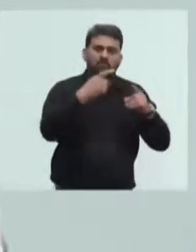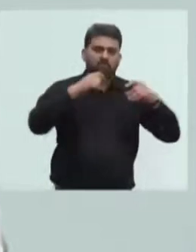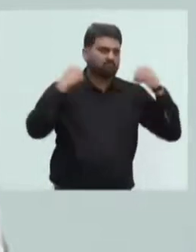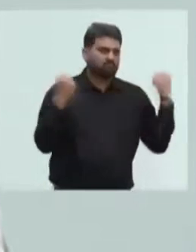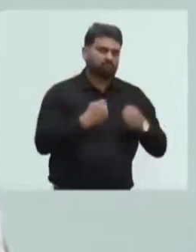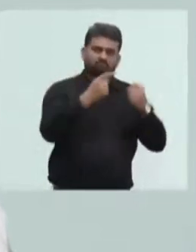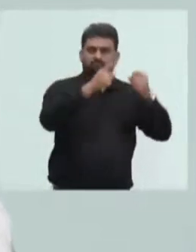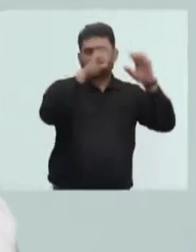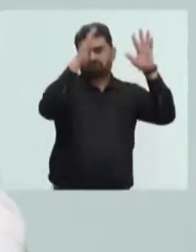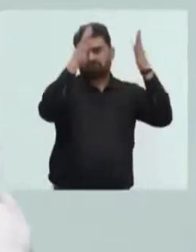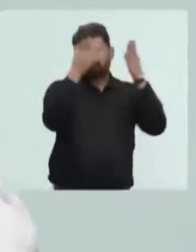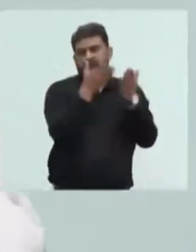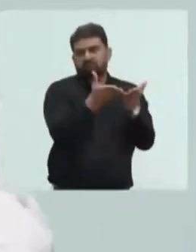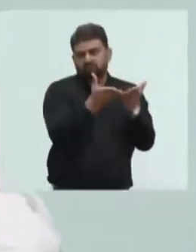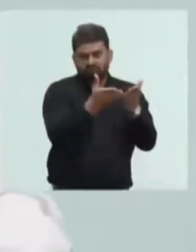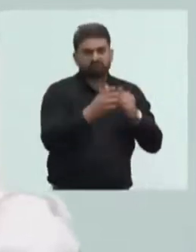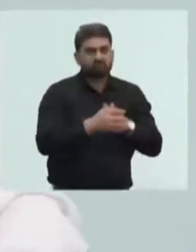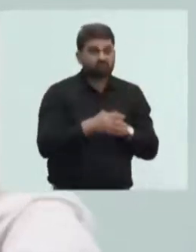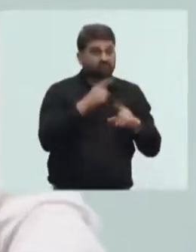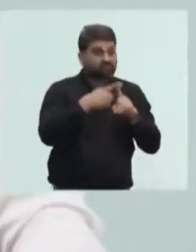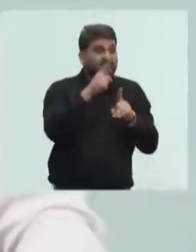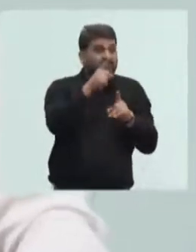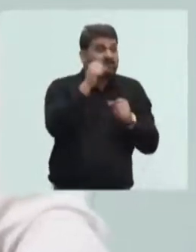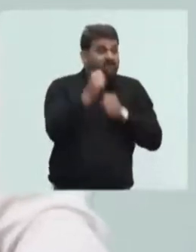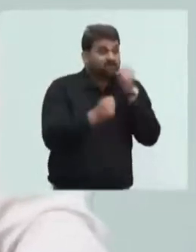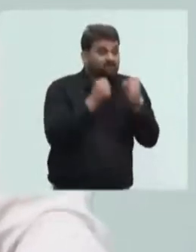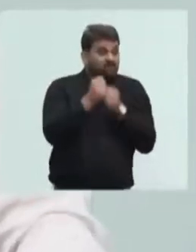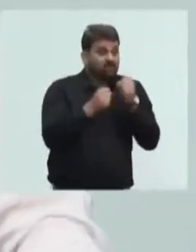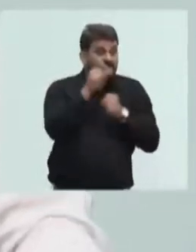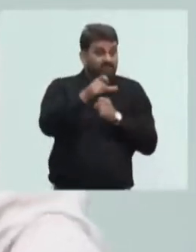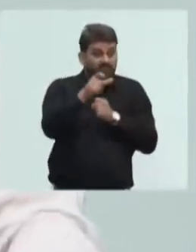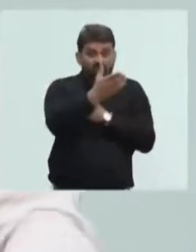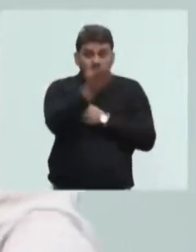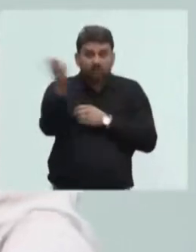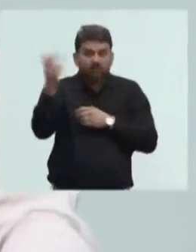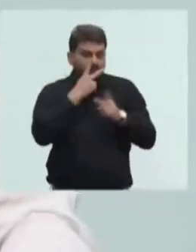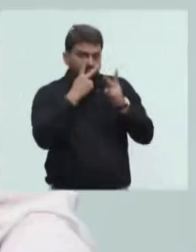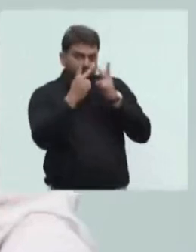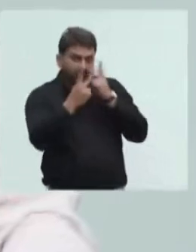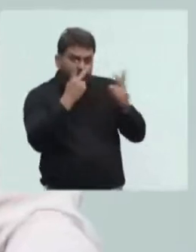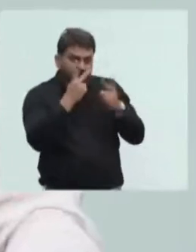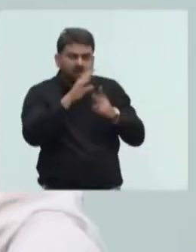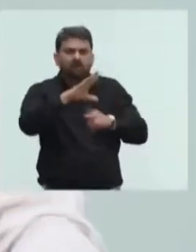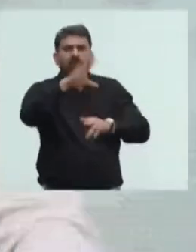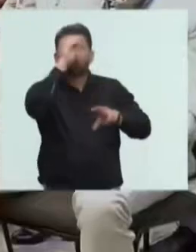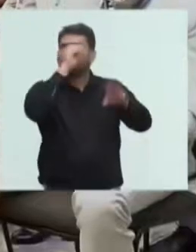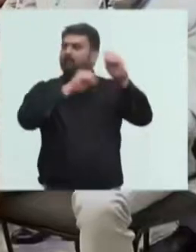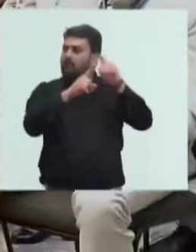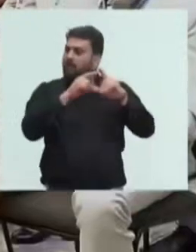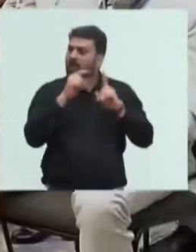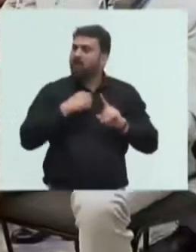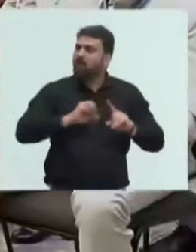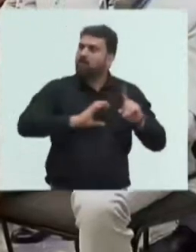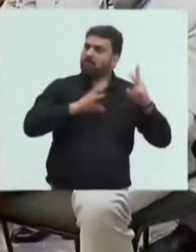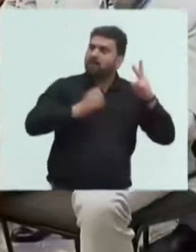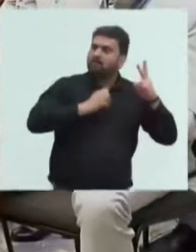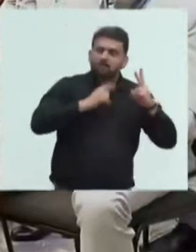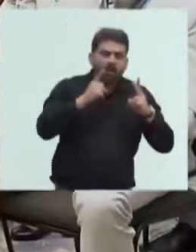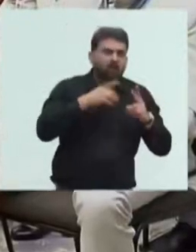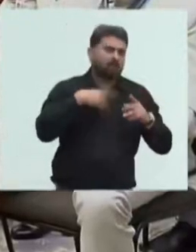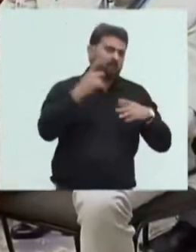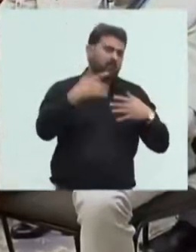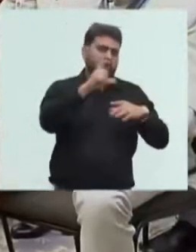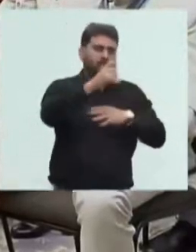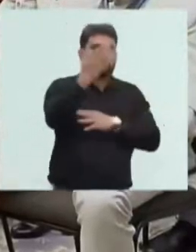और इस लिए खिलाड़ी जगत इस बात को समझेगा का यह आपसे सीखे का यह